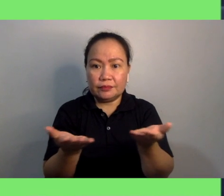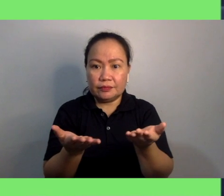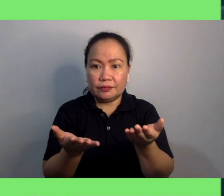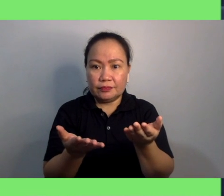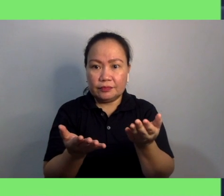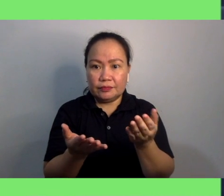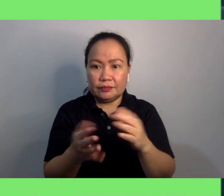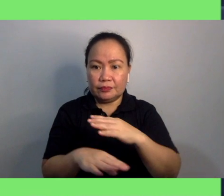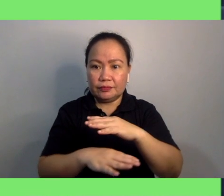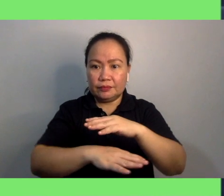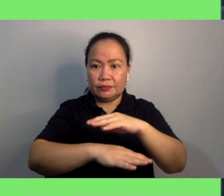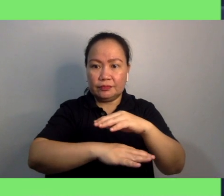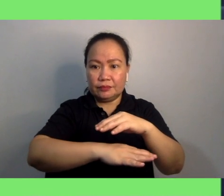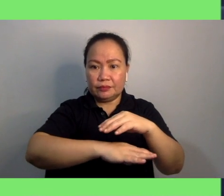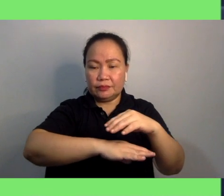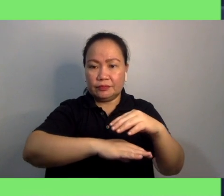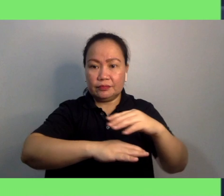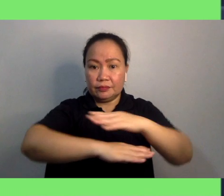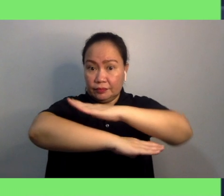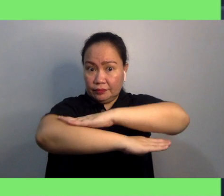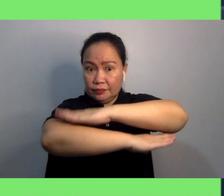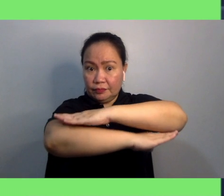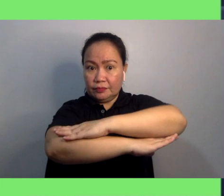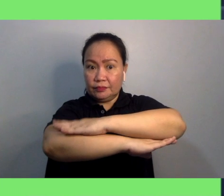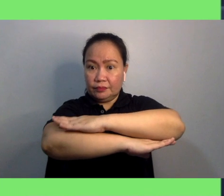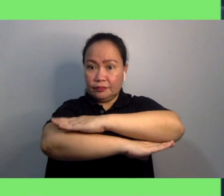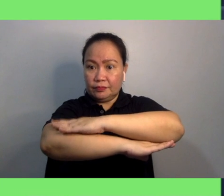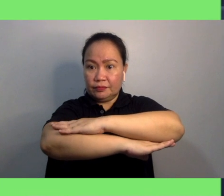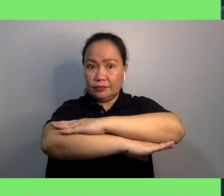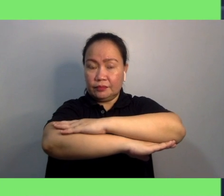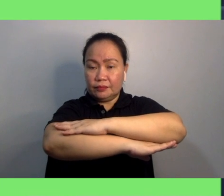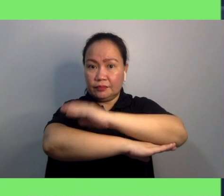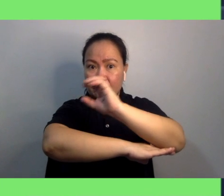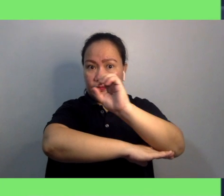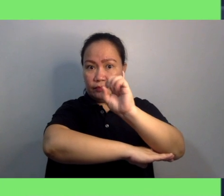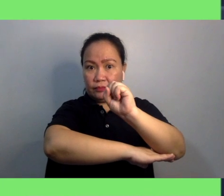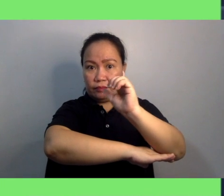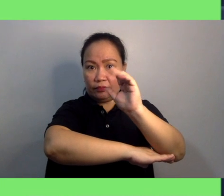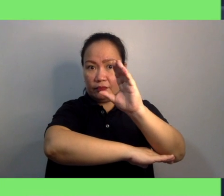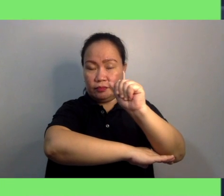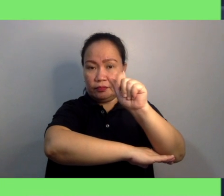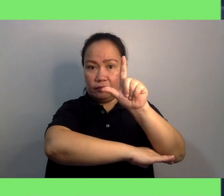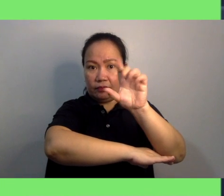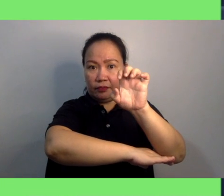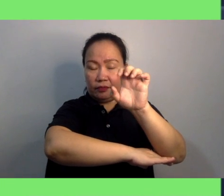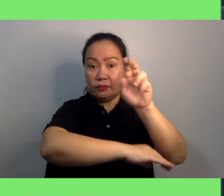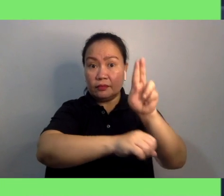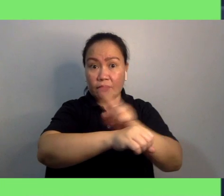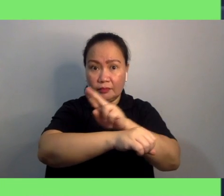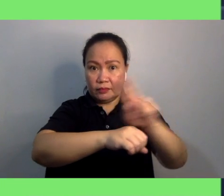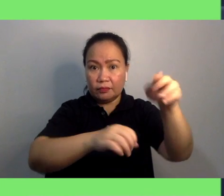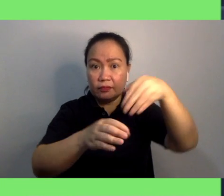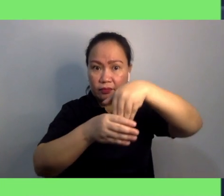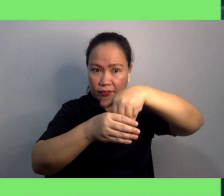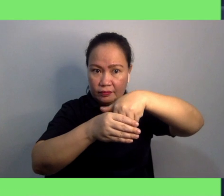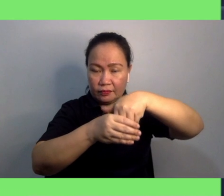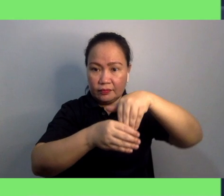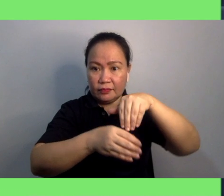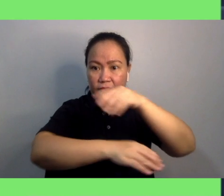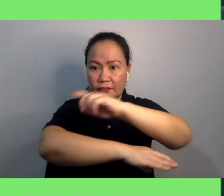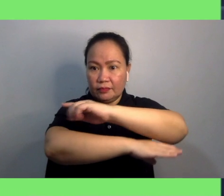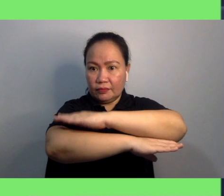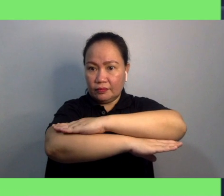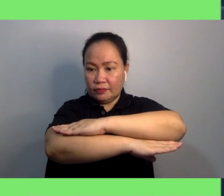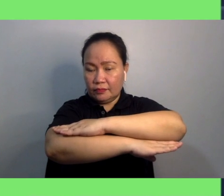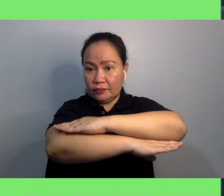siya nag-stop. Ang scale po na gagamitin natin ay yung inner scale, itong nasa loob. So,